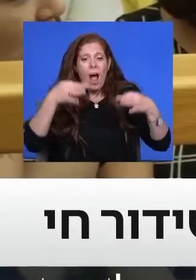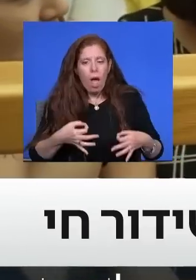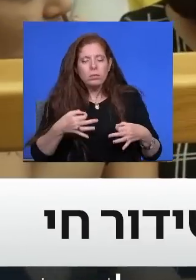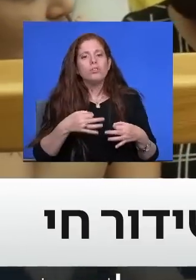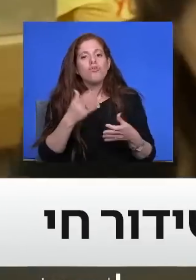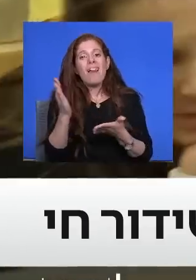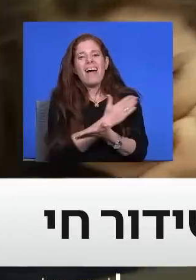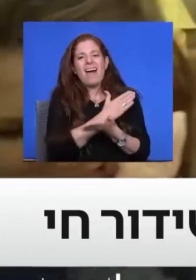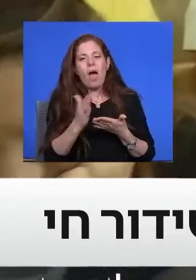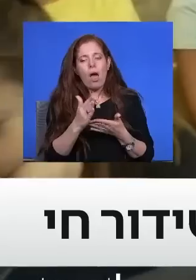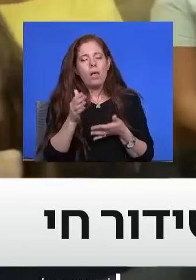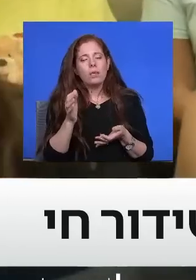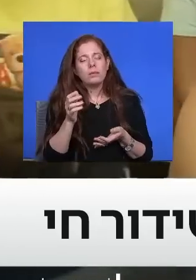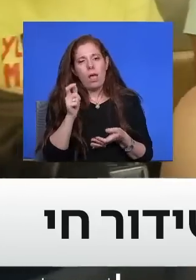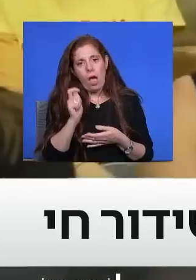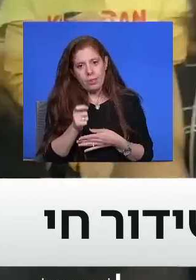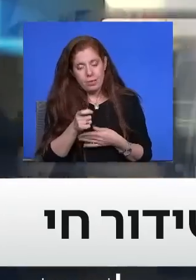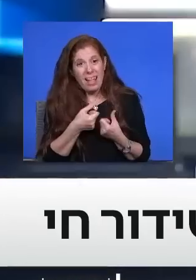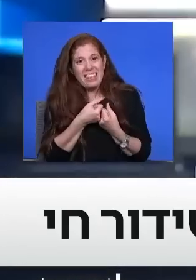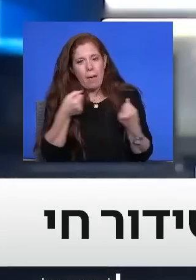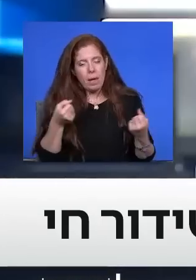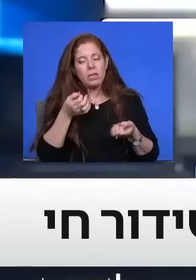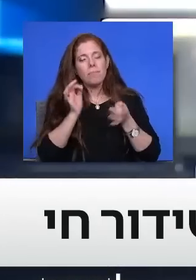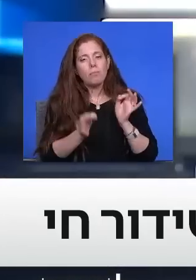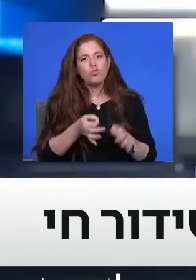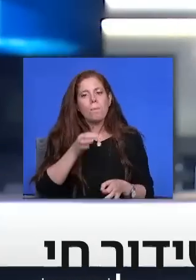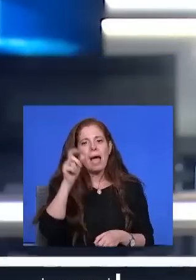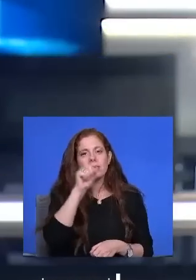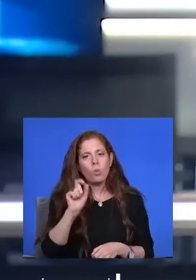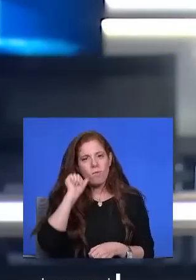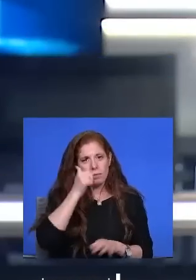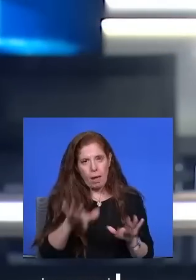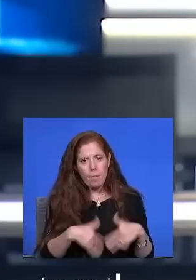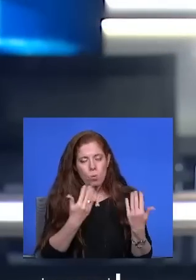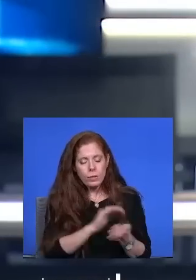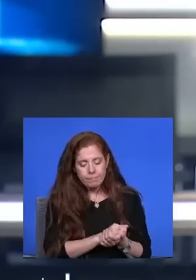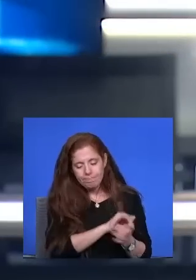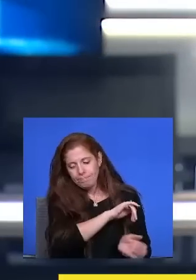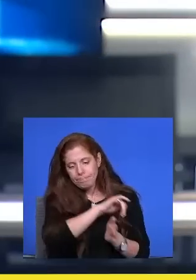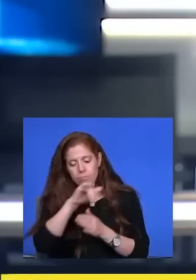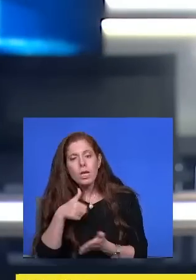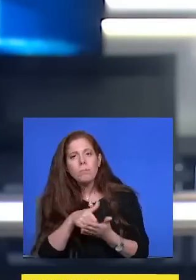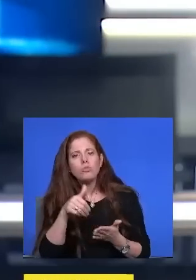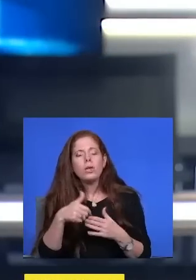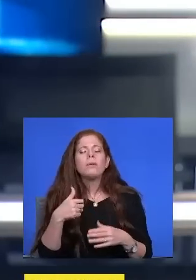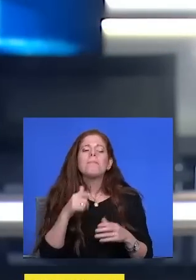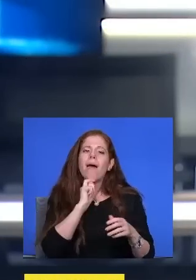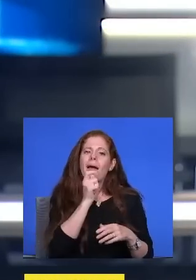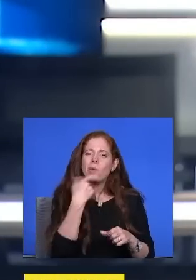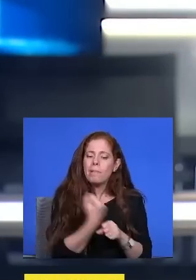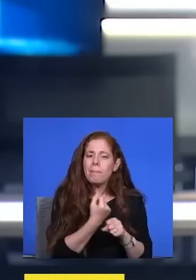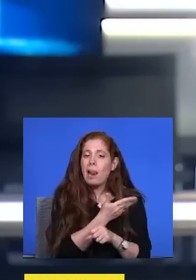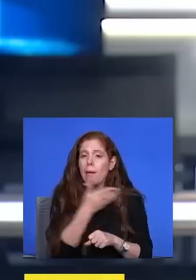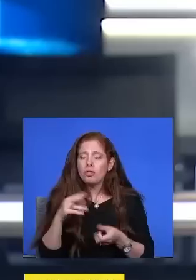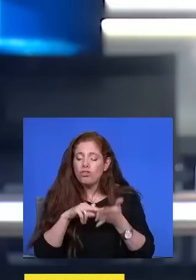הזאת במשפט זדורוב. זה מחר בבוקר. ממשיכים עכשיו בריאיון עם פעיל הימין שנחשד בתכנון